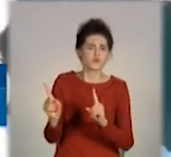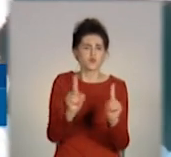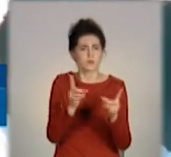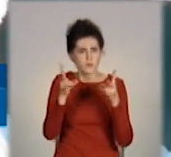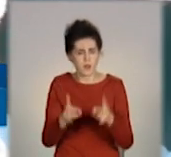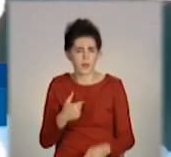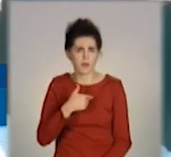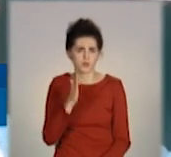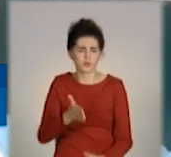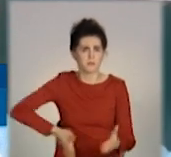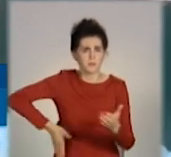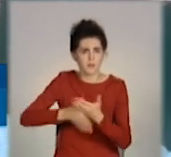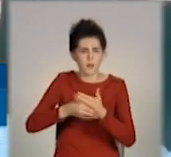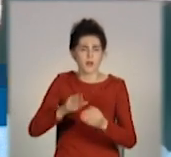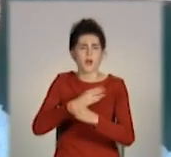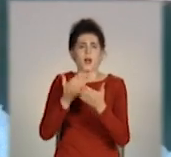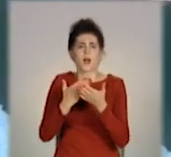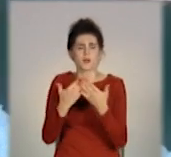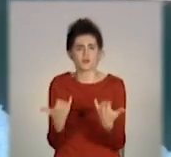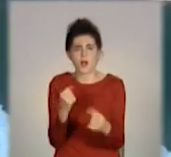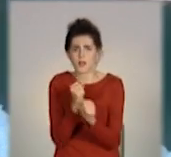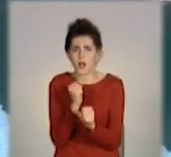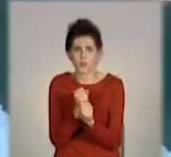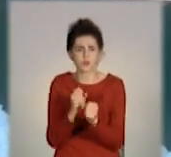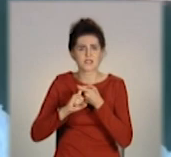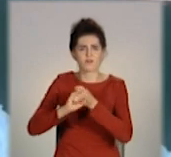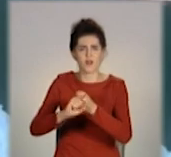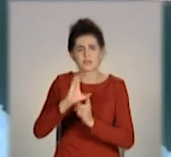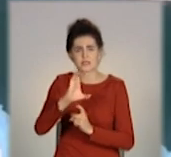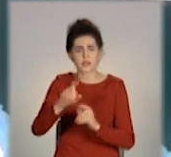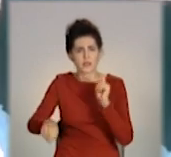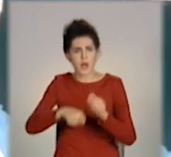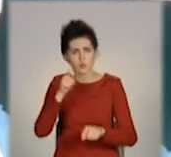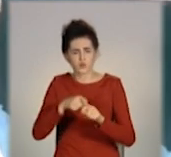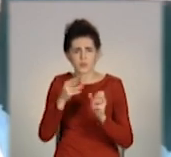що ніяких геологорозвідувальних робіт, зв'язаних з нарушенням нідрів і